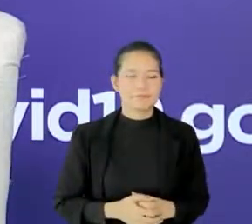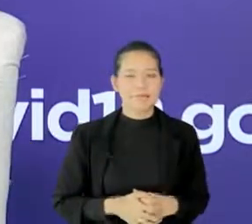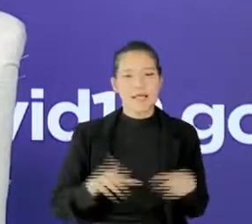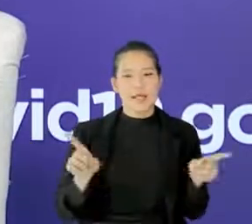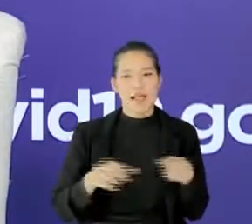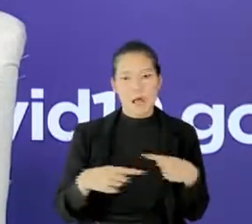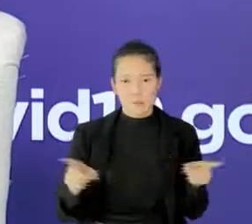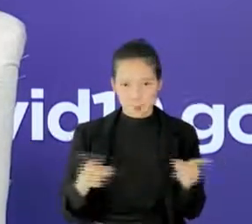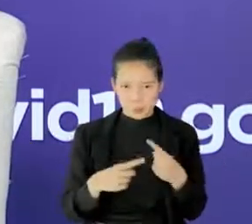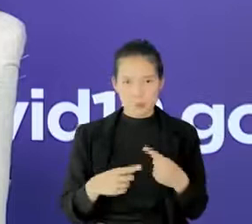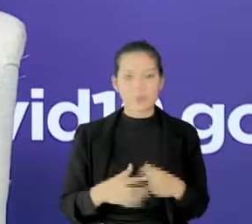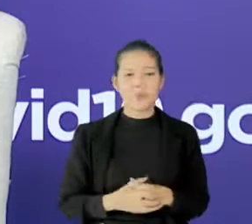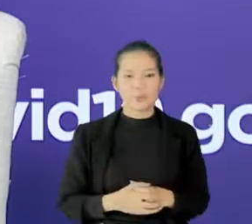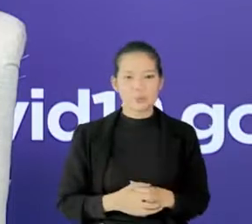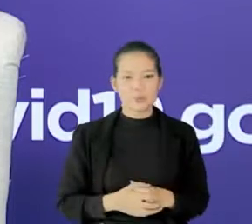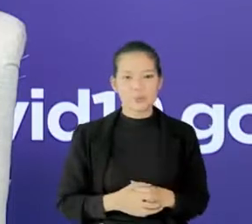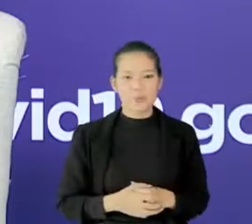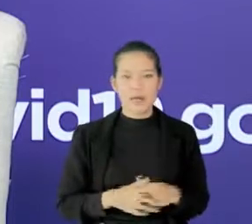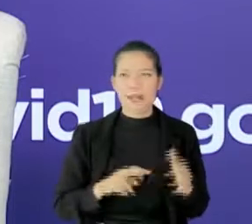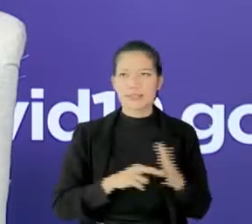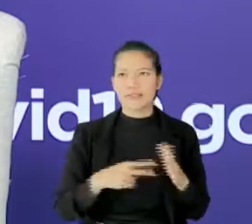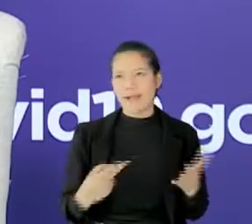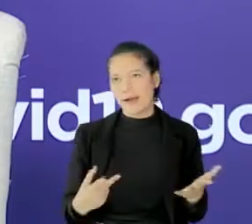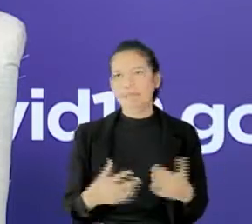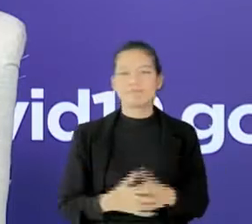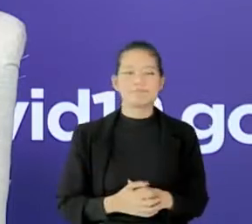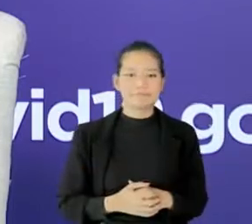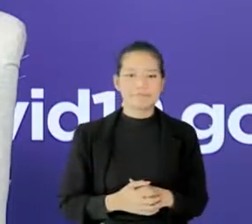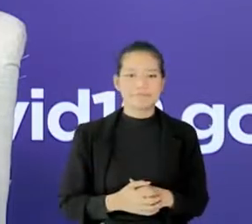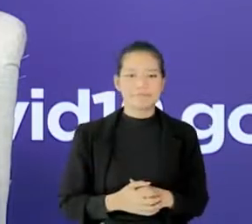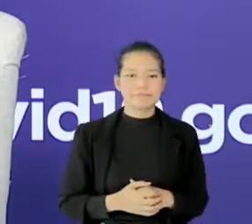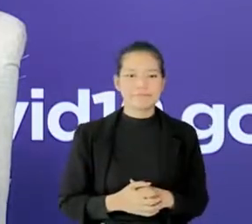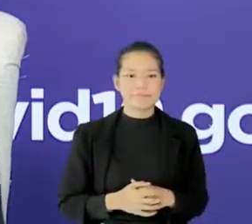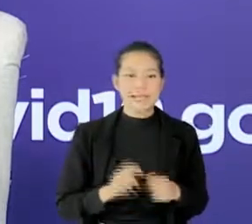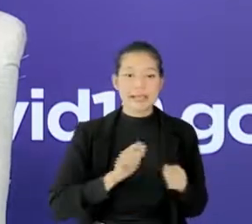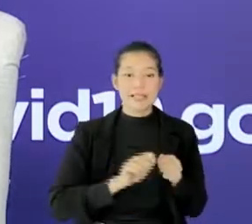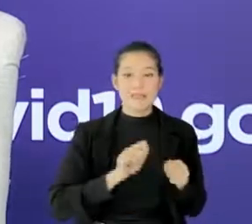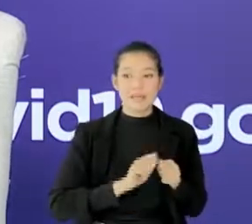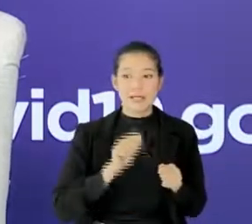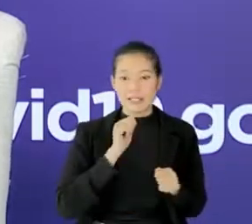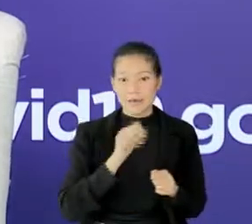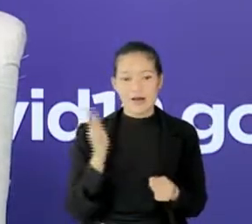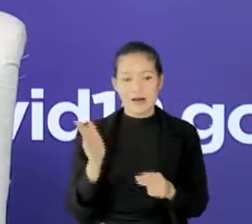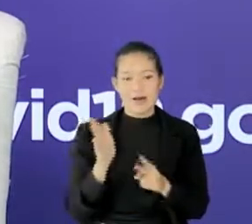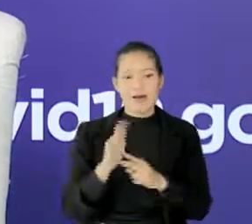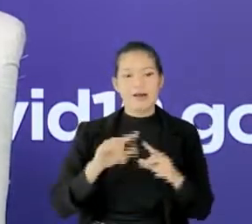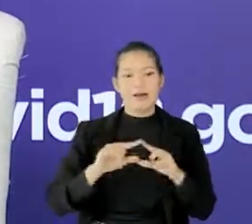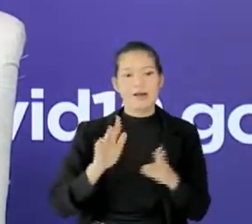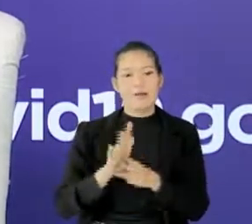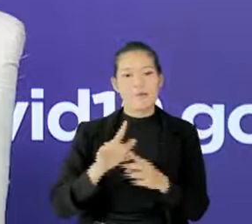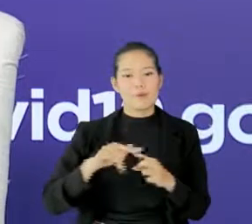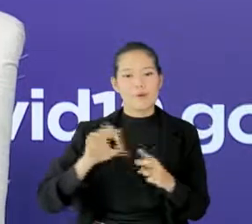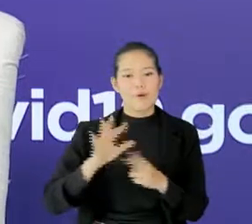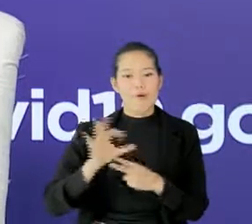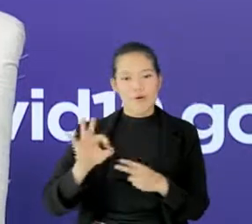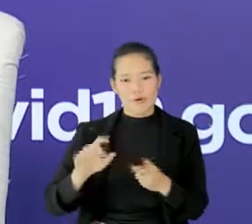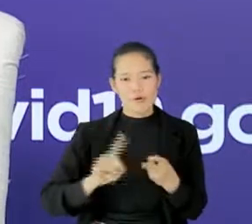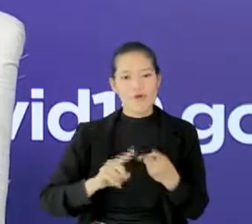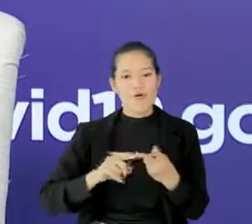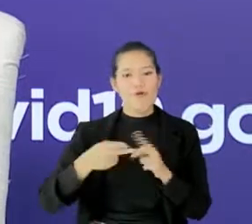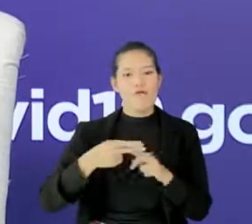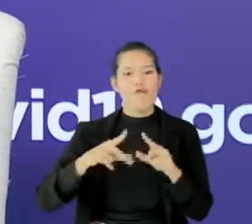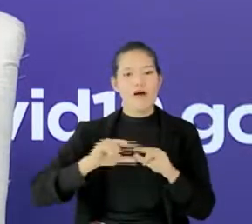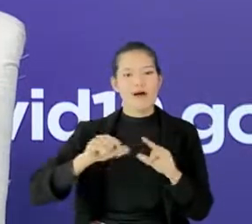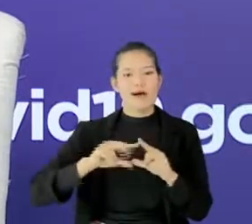sebuah lagu ya, artinya yang diciptakan oleh Yan Antono dan Fajar Buniman,